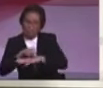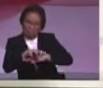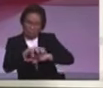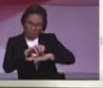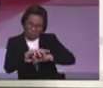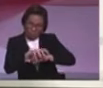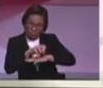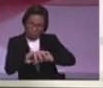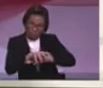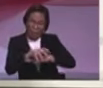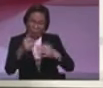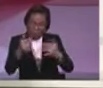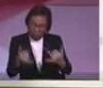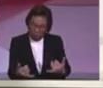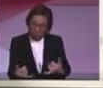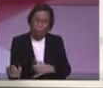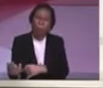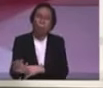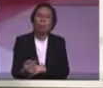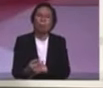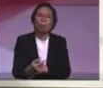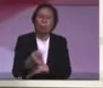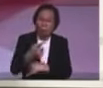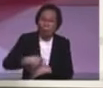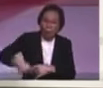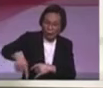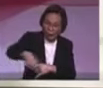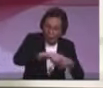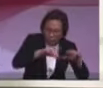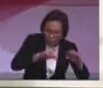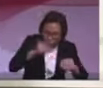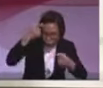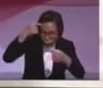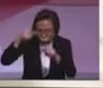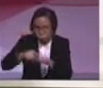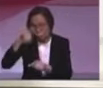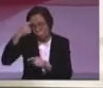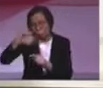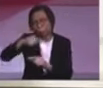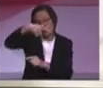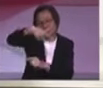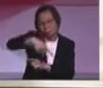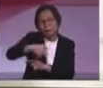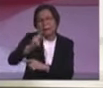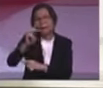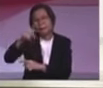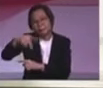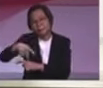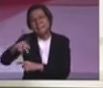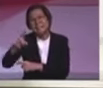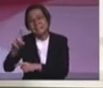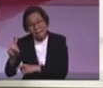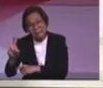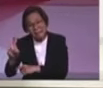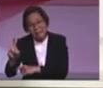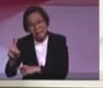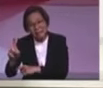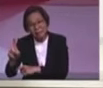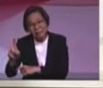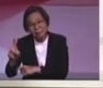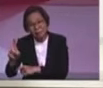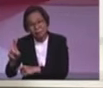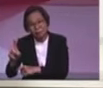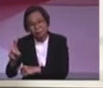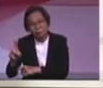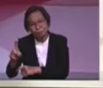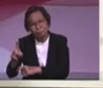KKM, sidang khas hari ini bersetuju untuk melaksanakan PKP diperketat di Amber